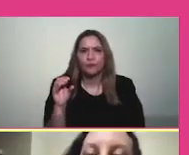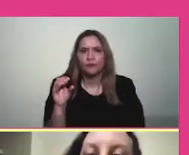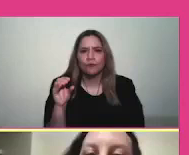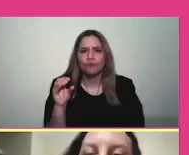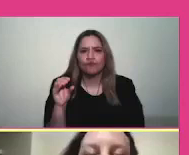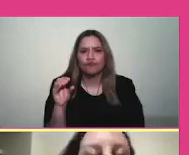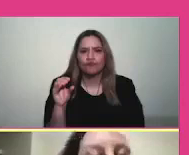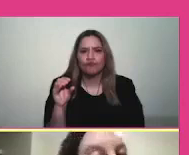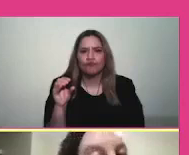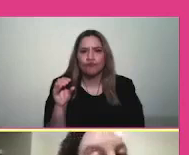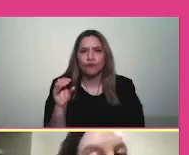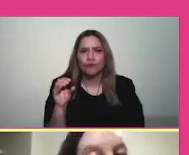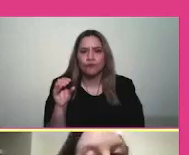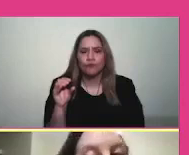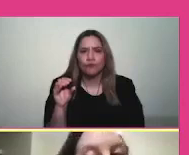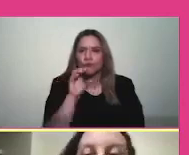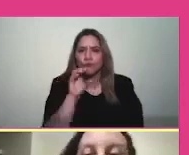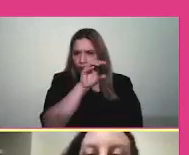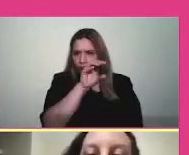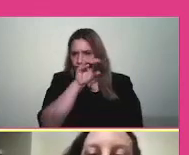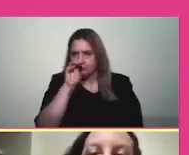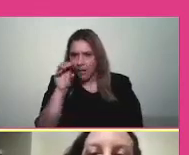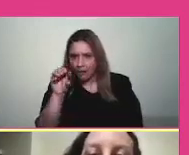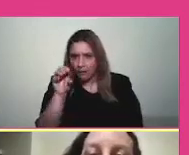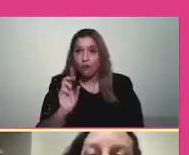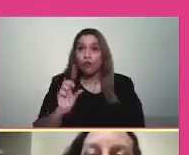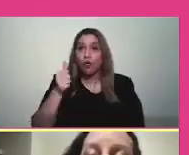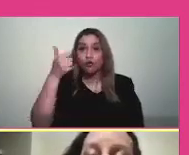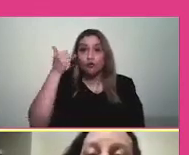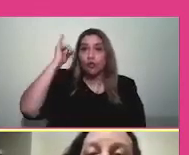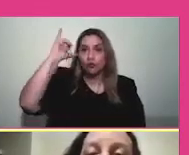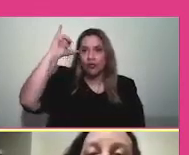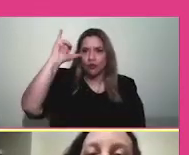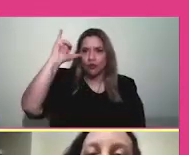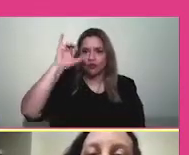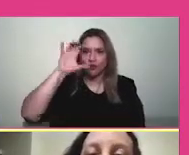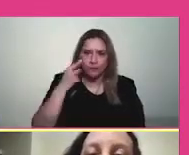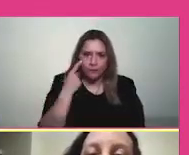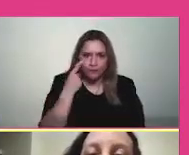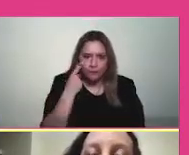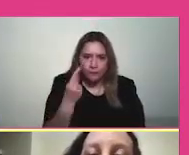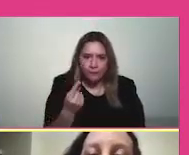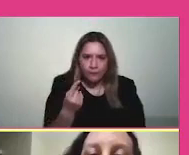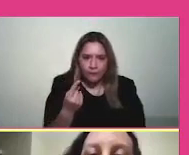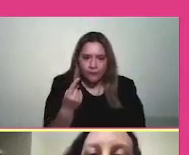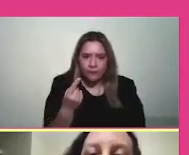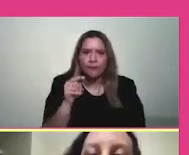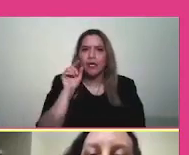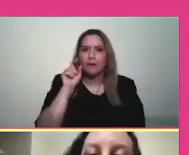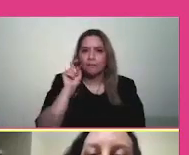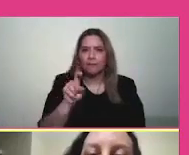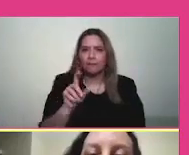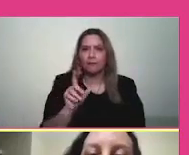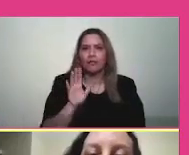κόκκινο συναντάω τον πρώτο μου μηνόταυρο, ο οποίος είναι αυτή εδώ η κάρτα.